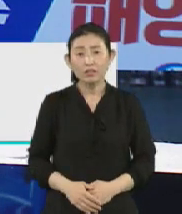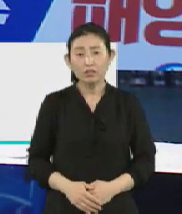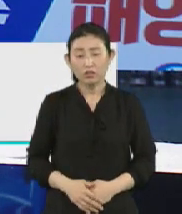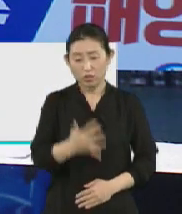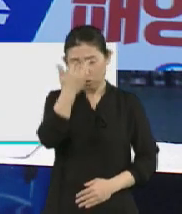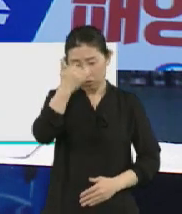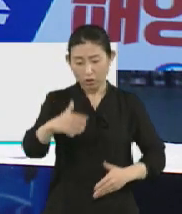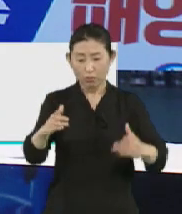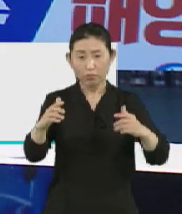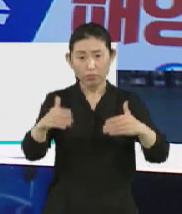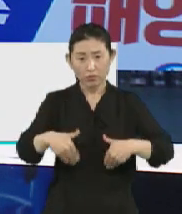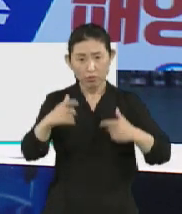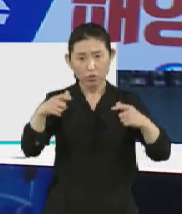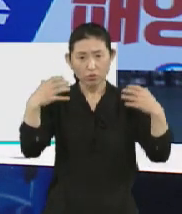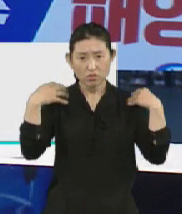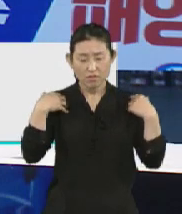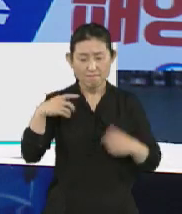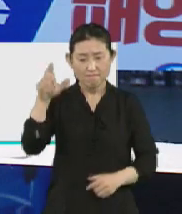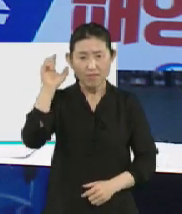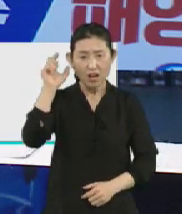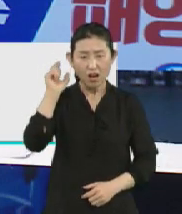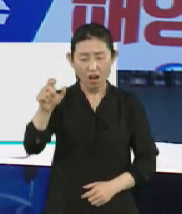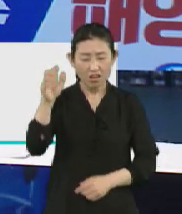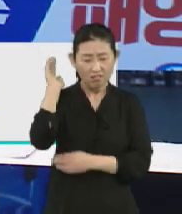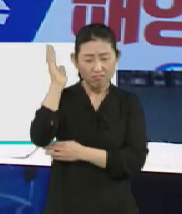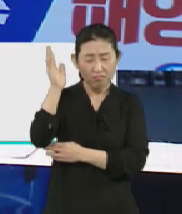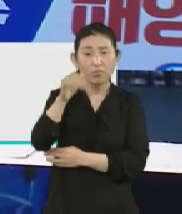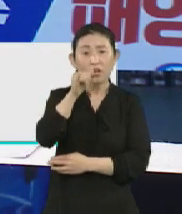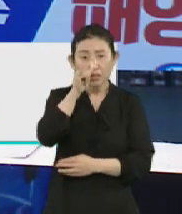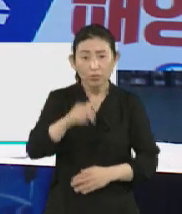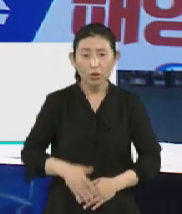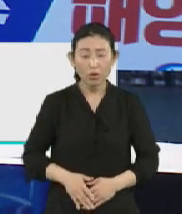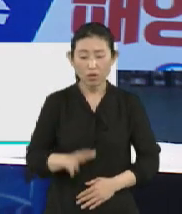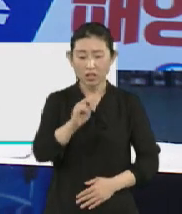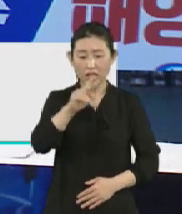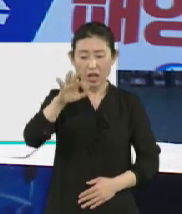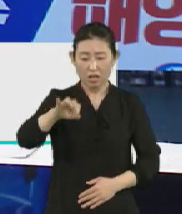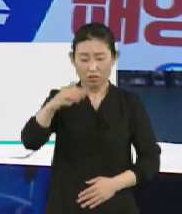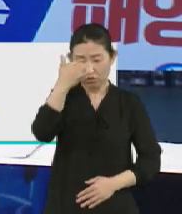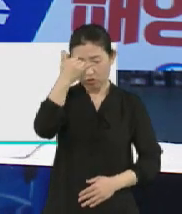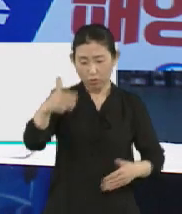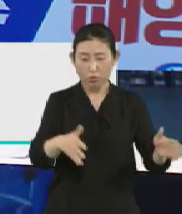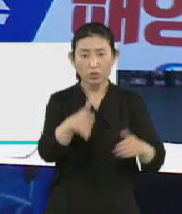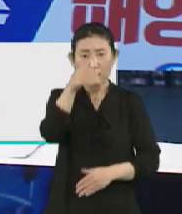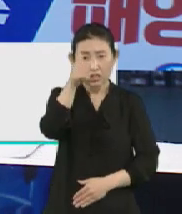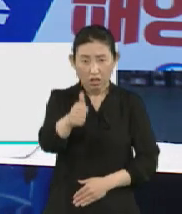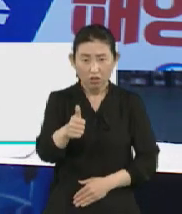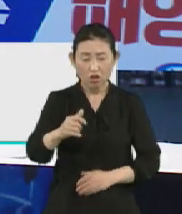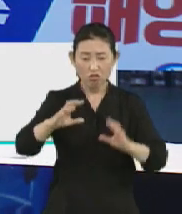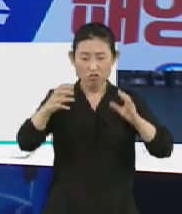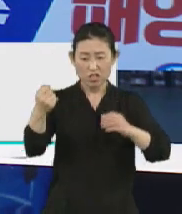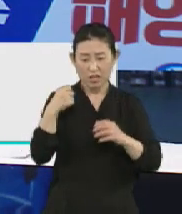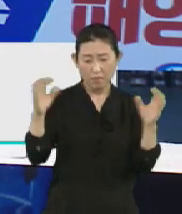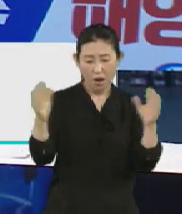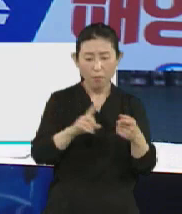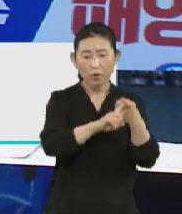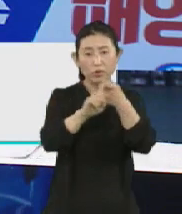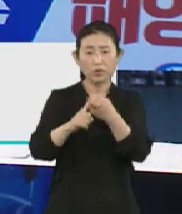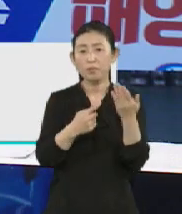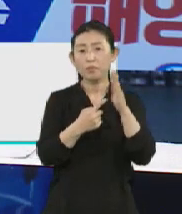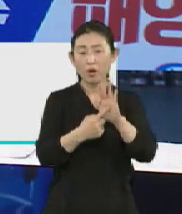그래서인지 충남도가 연일 강경한 목소리를 내고 있습니다. 오늘도 양승조 충남지사가 국제공조를